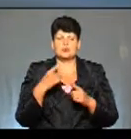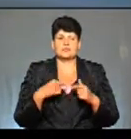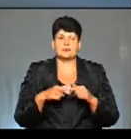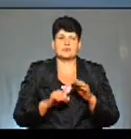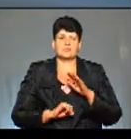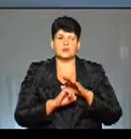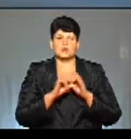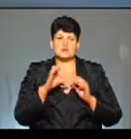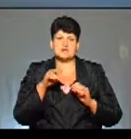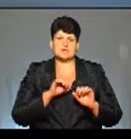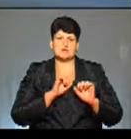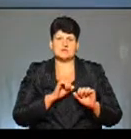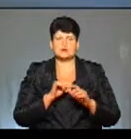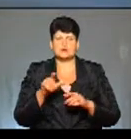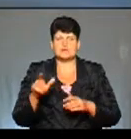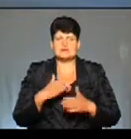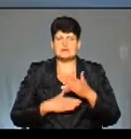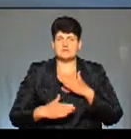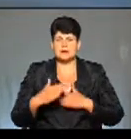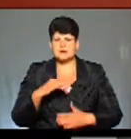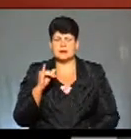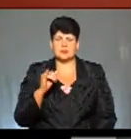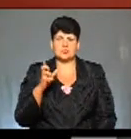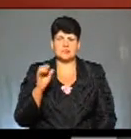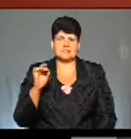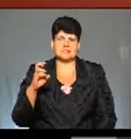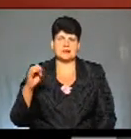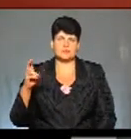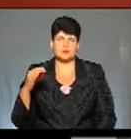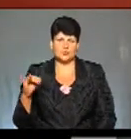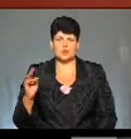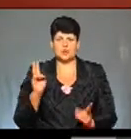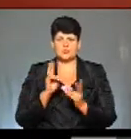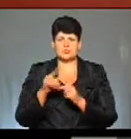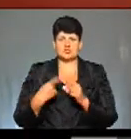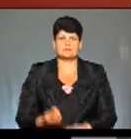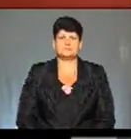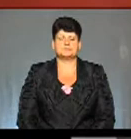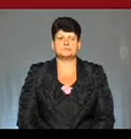Фонду соціального захисту людей з інвалідністю Іриною Базилевською. До зустрічі в ефірі.